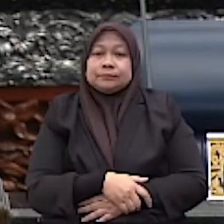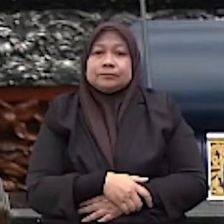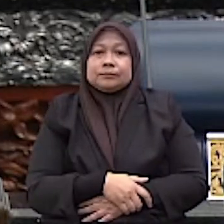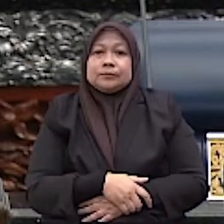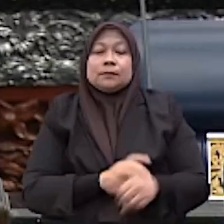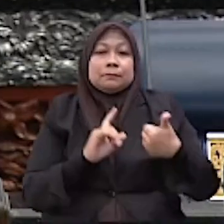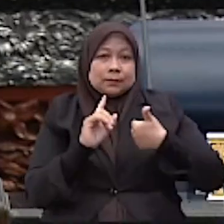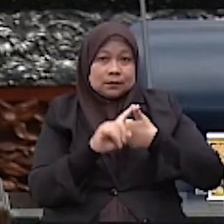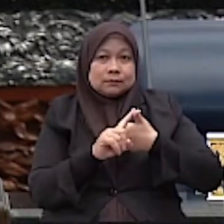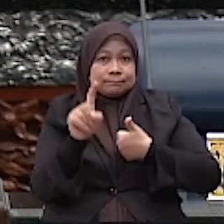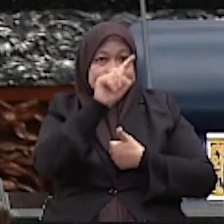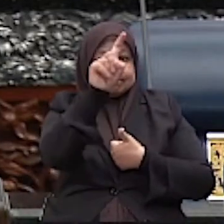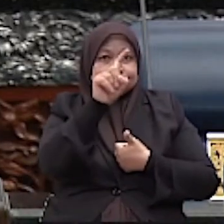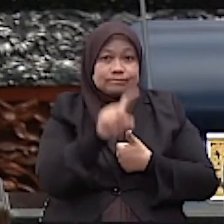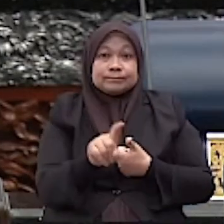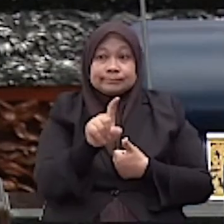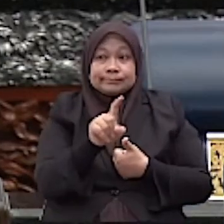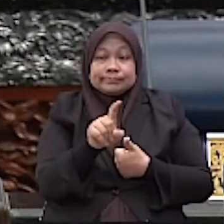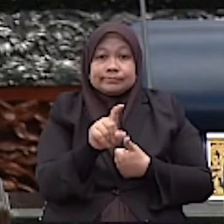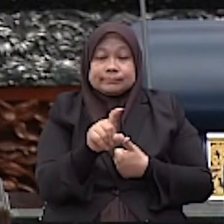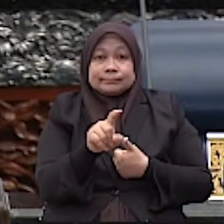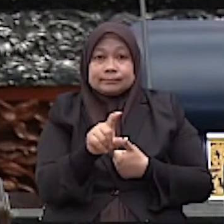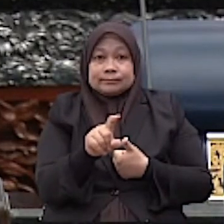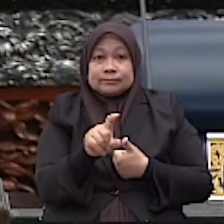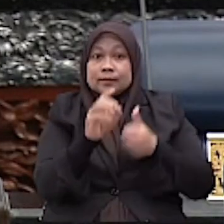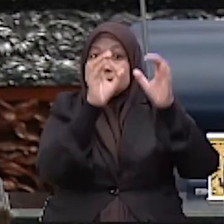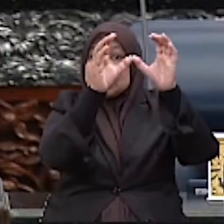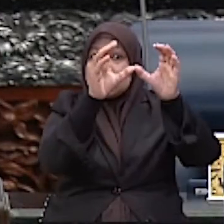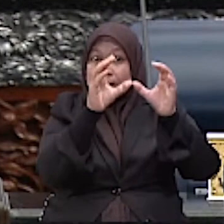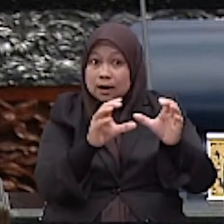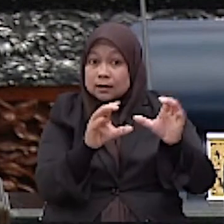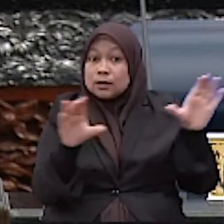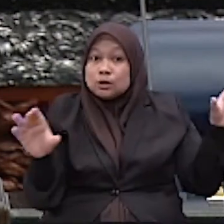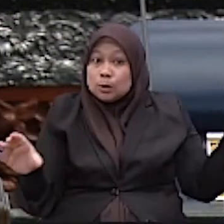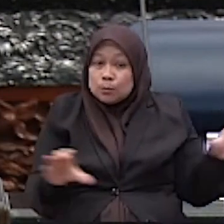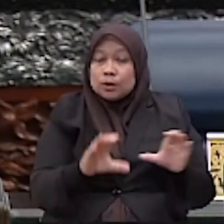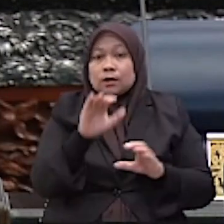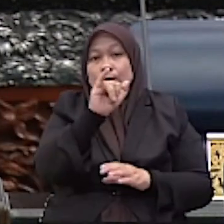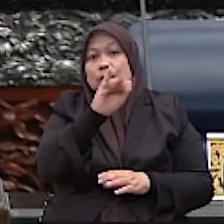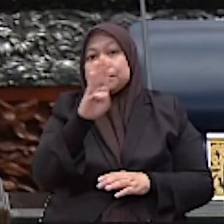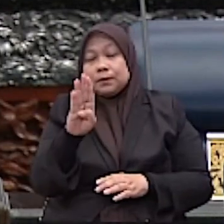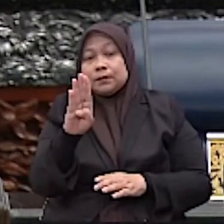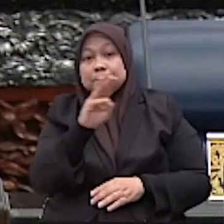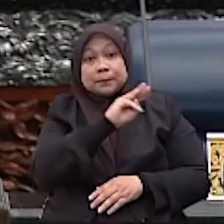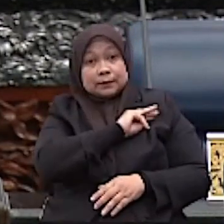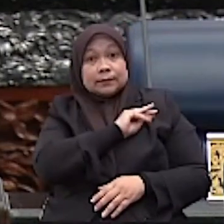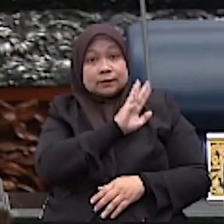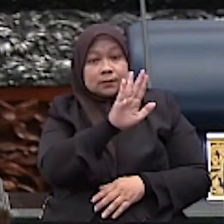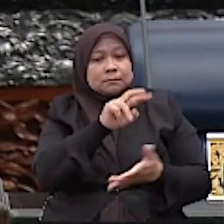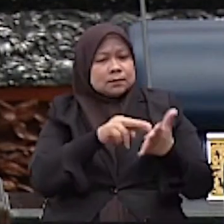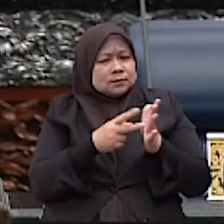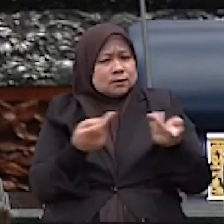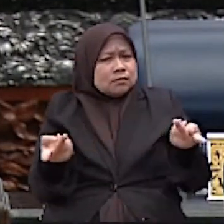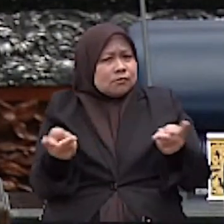yang pertama soal saya adakah langkah yang diambil oleh menteri dalam hal ini yaitu